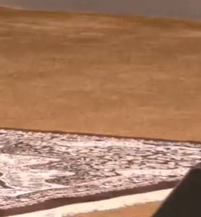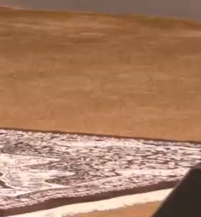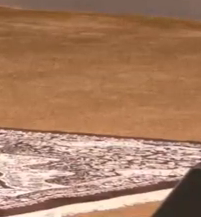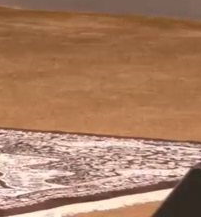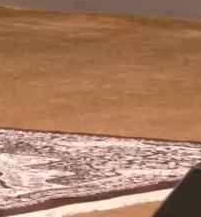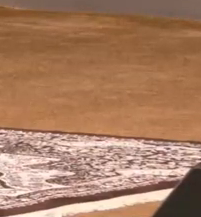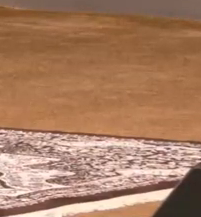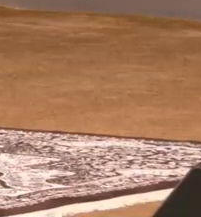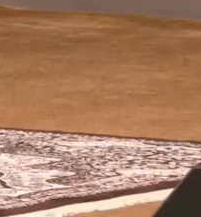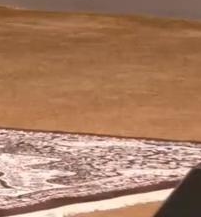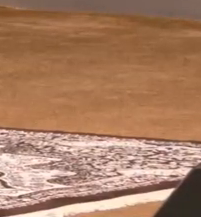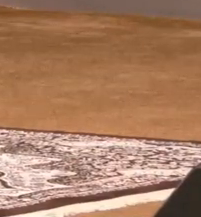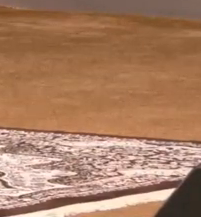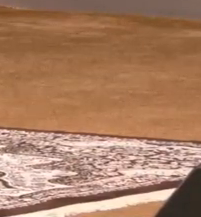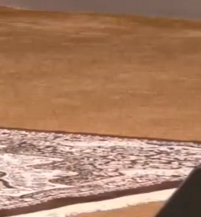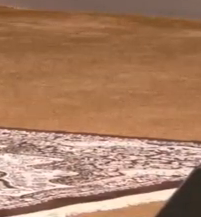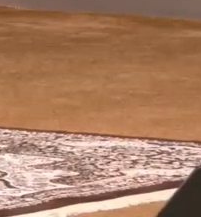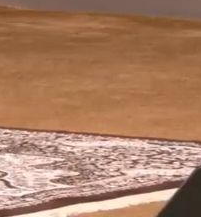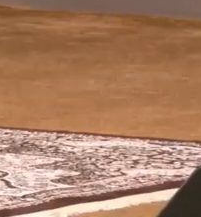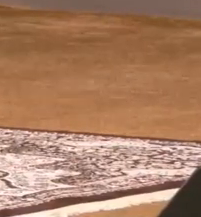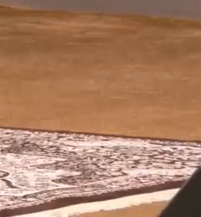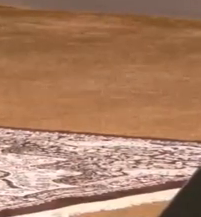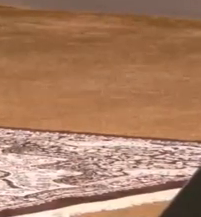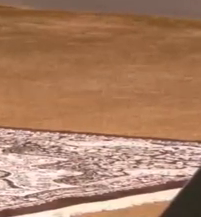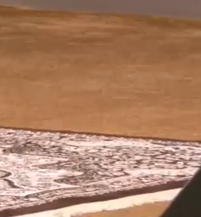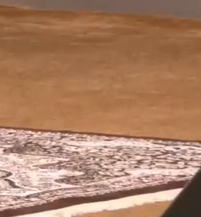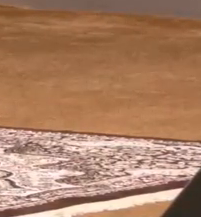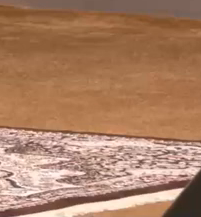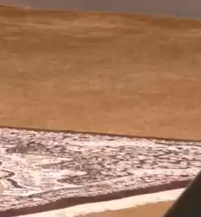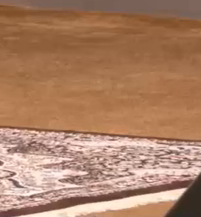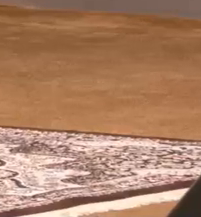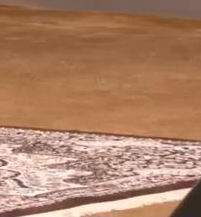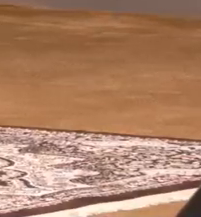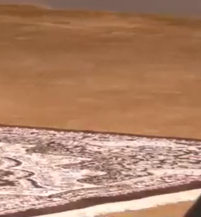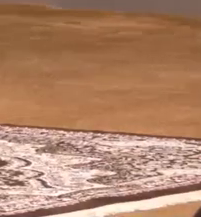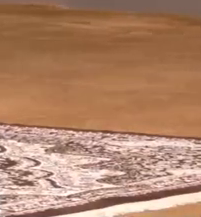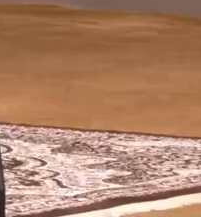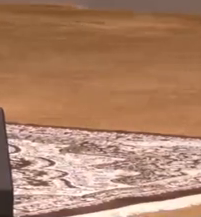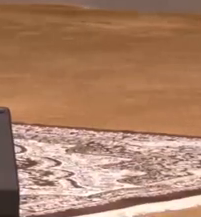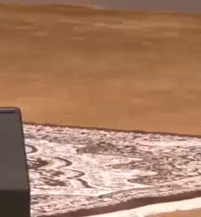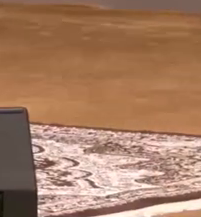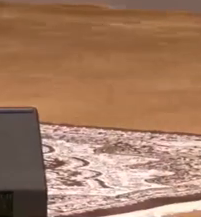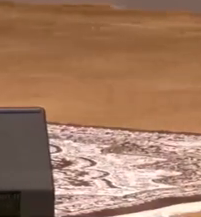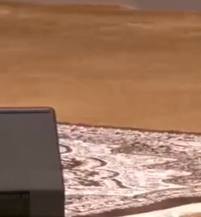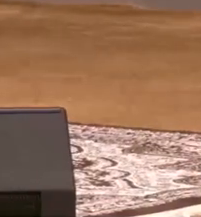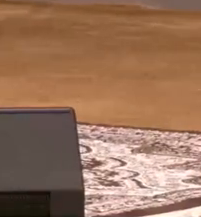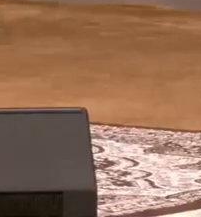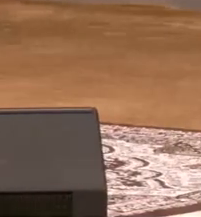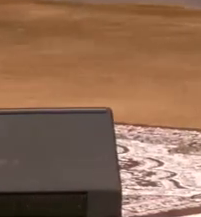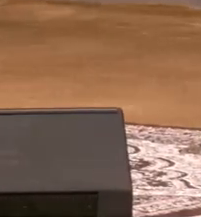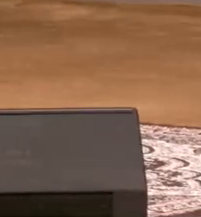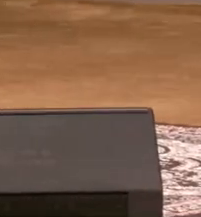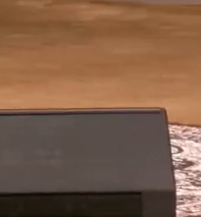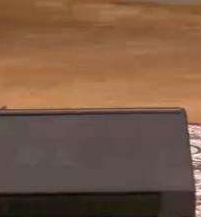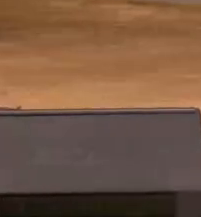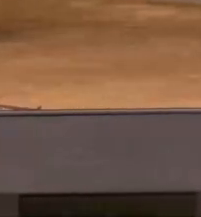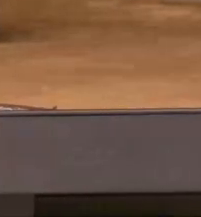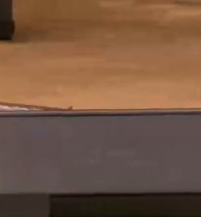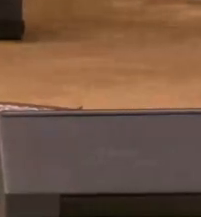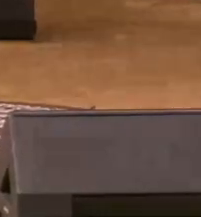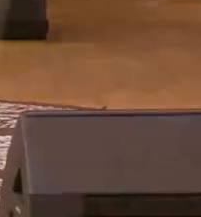des croyants mondains, terrestres, sensuels. Mais pour les gens aux